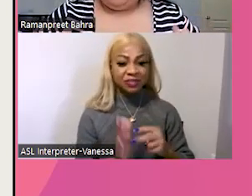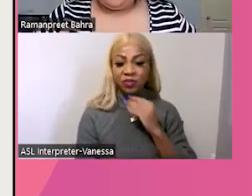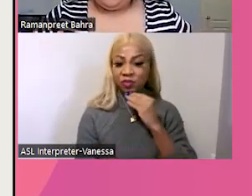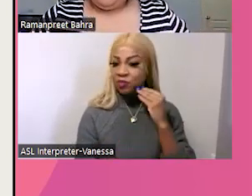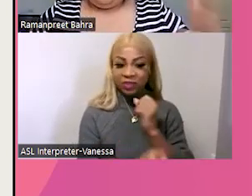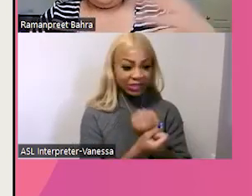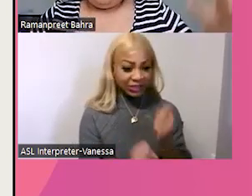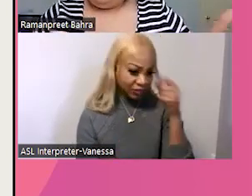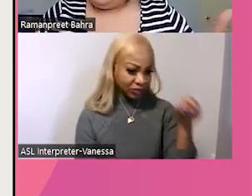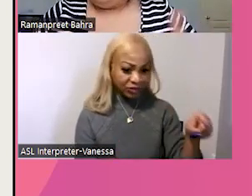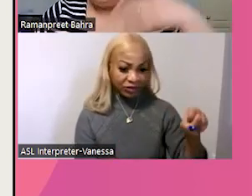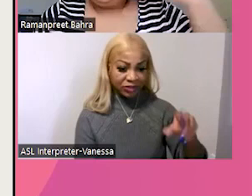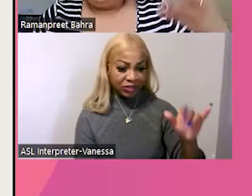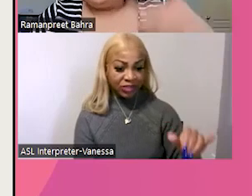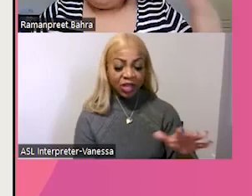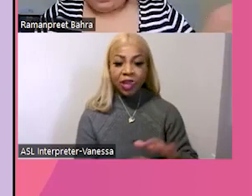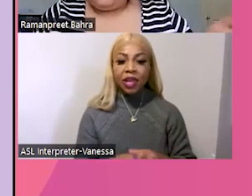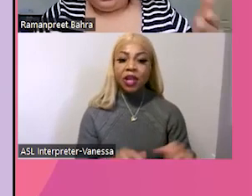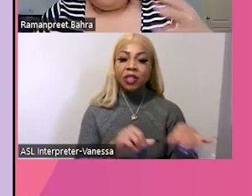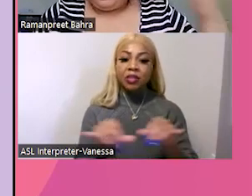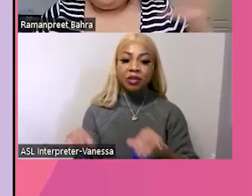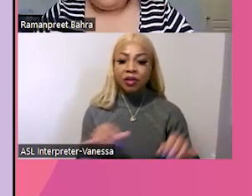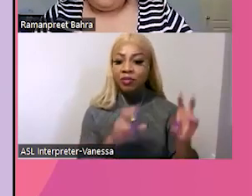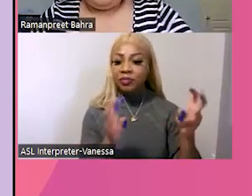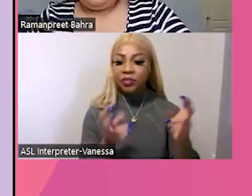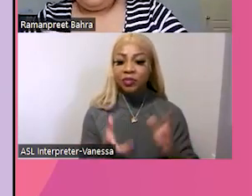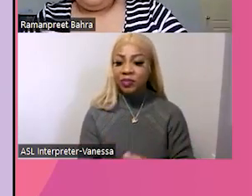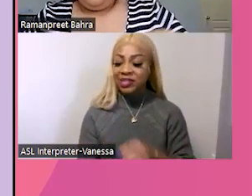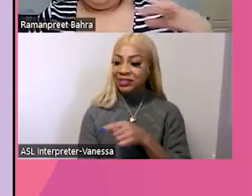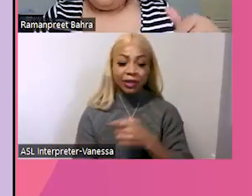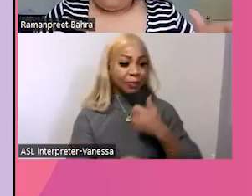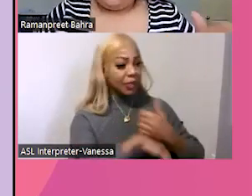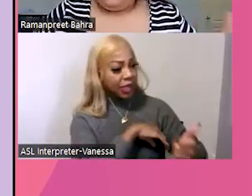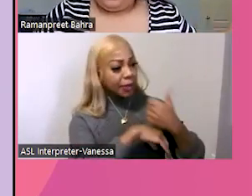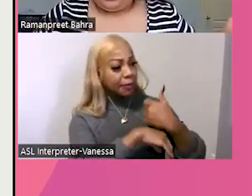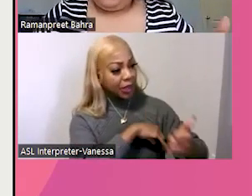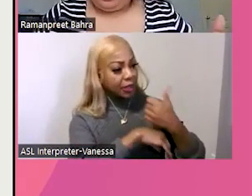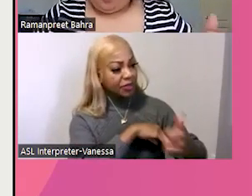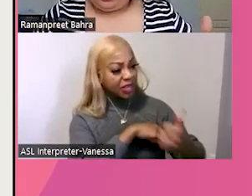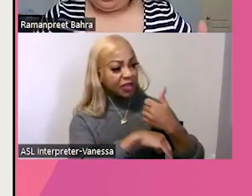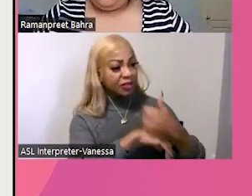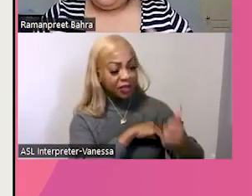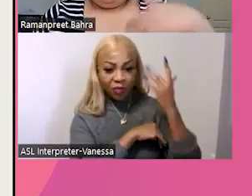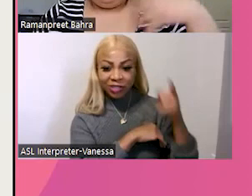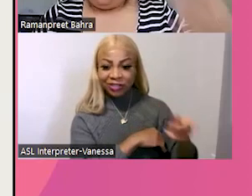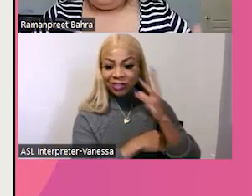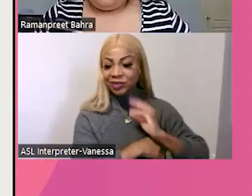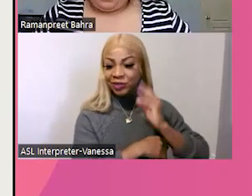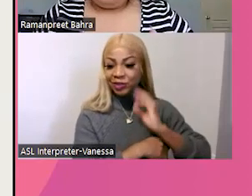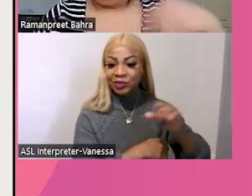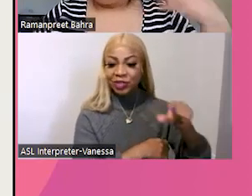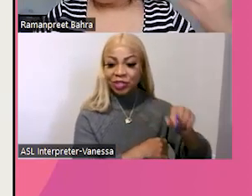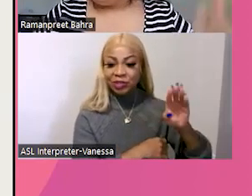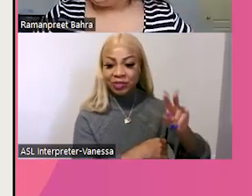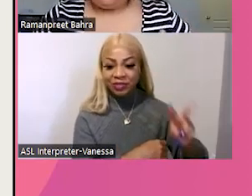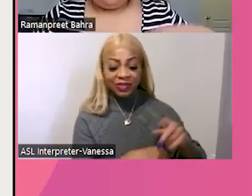donc cela crée un environnement donc malsain pour Sally et